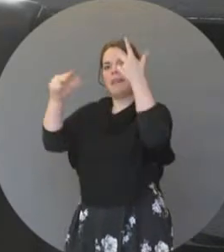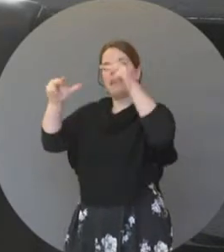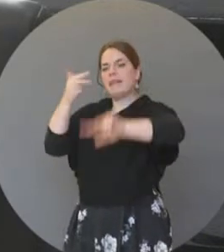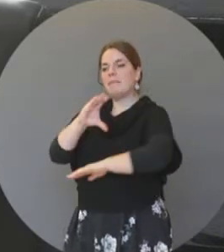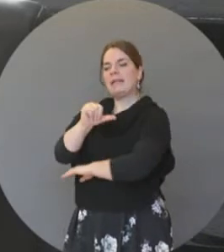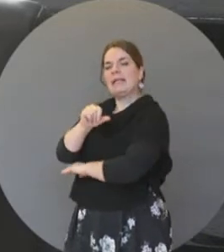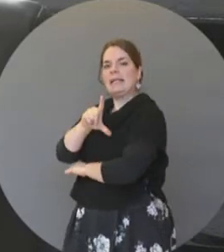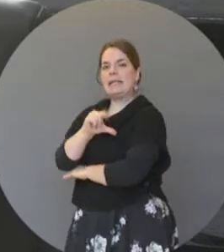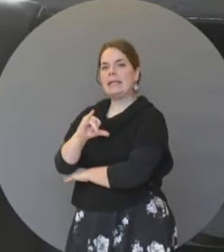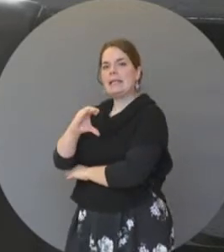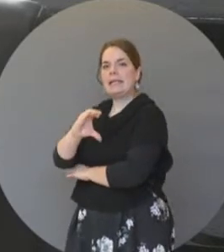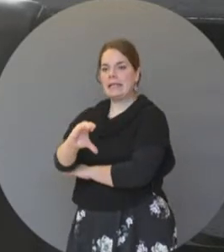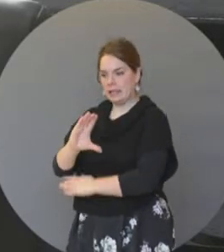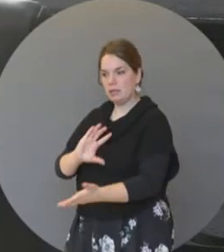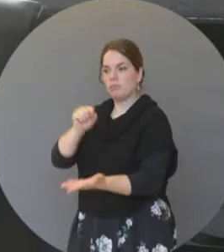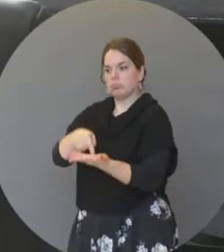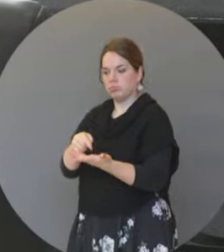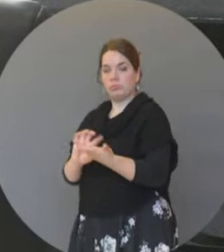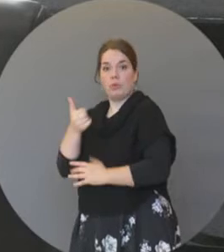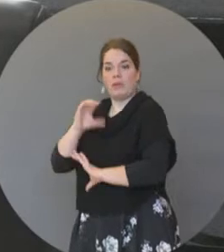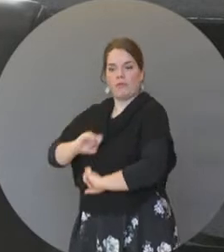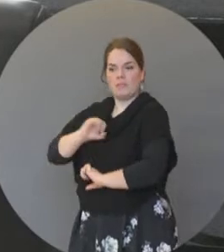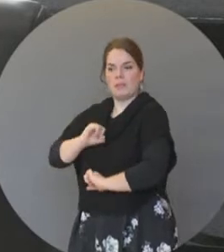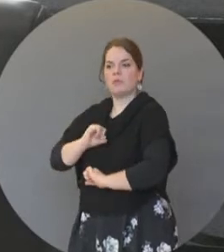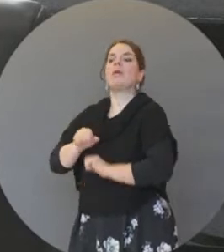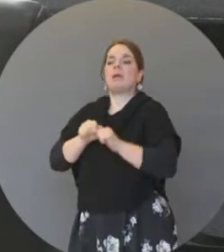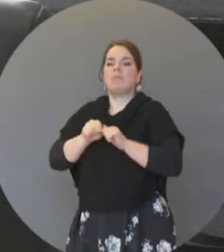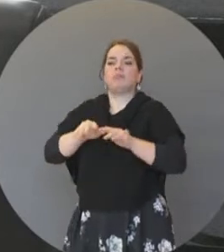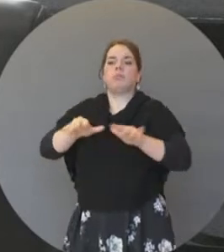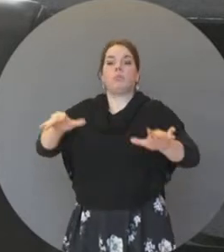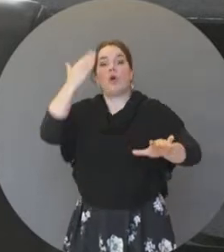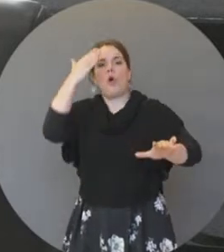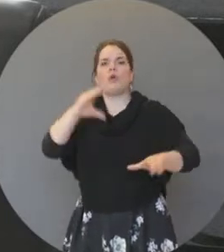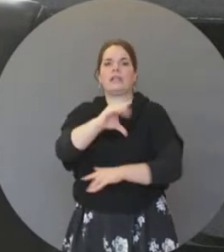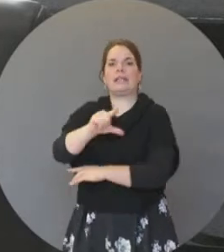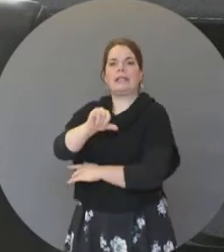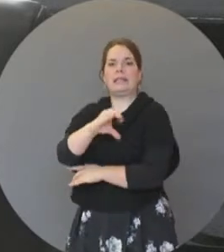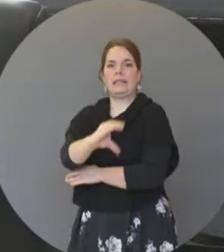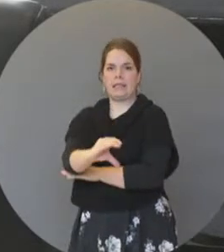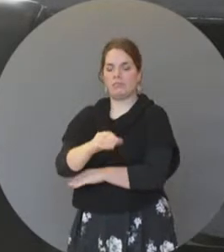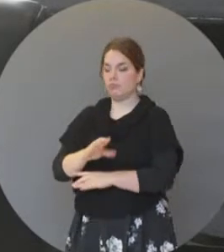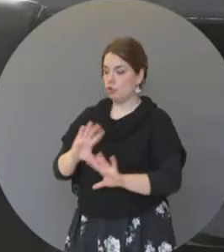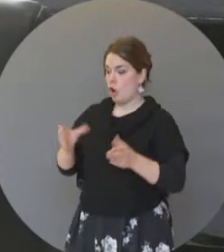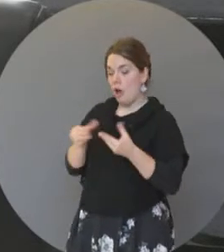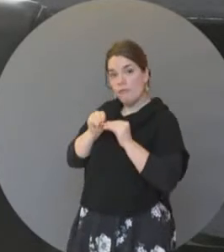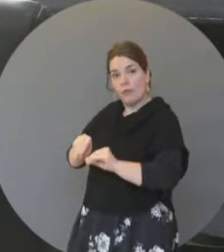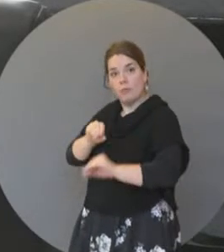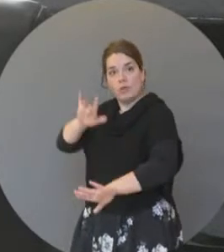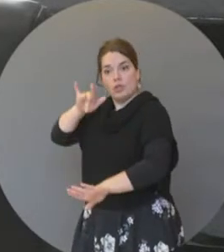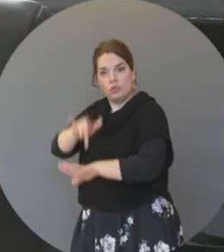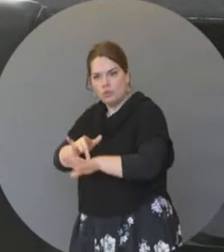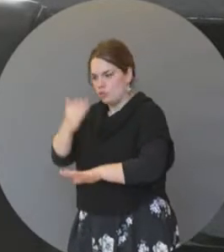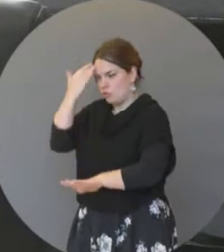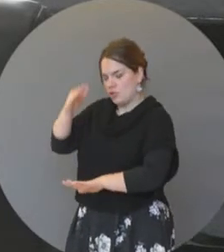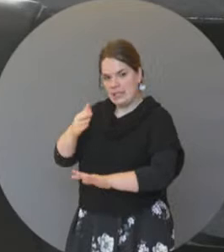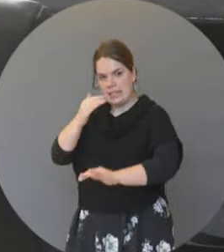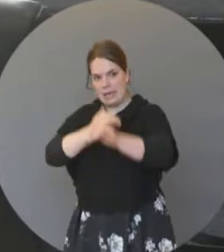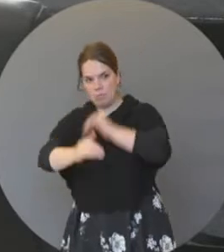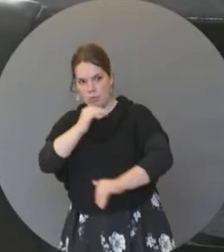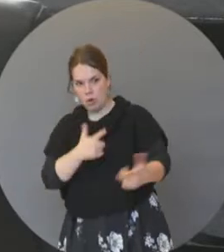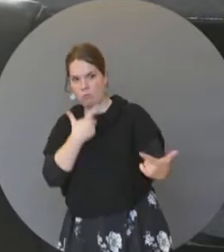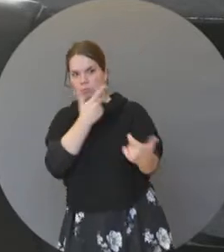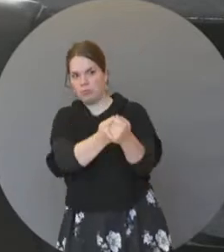après de manière volontaire sur les autres clics les équipes sont formées pour évaluer réaliser les plans d'aide à part